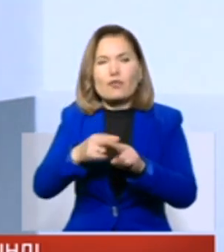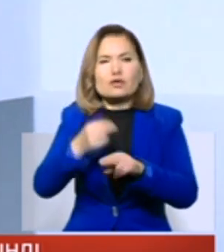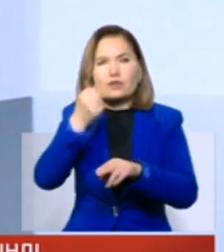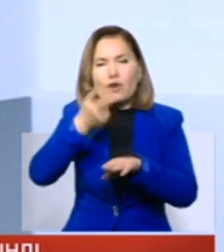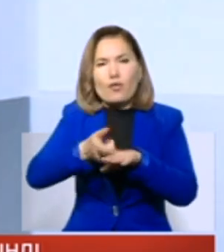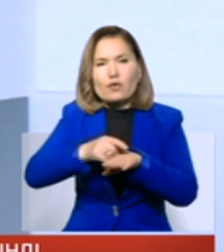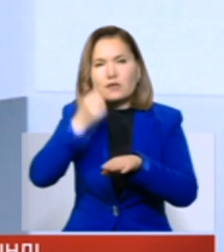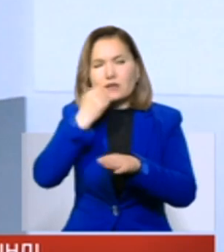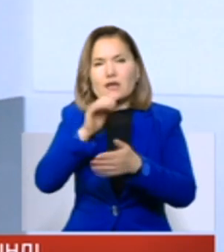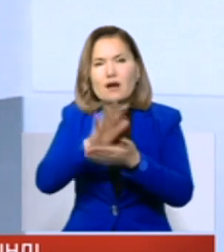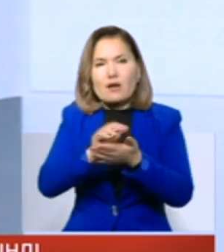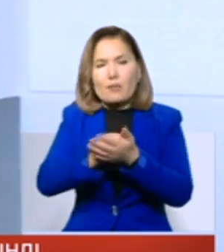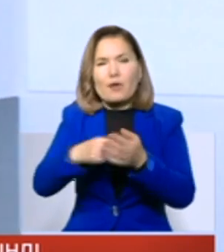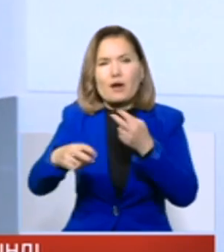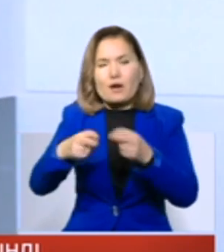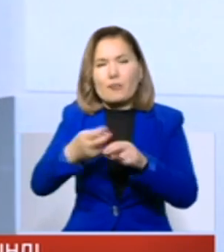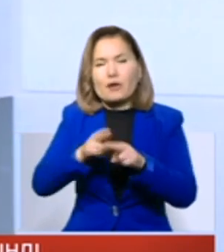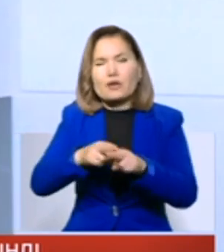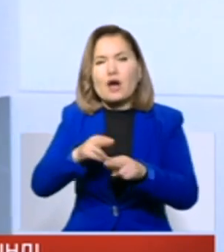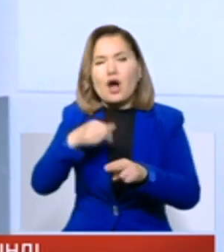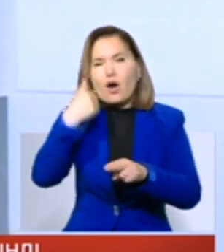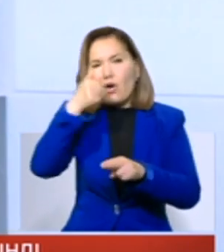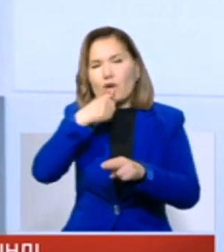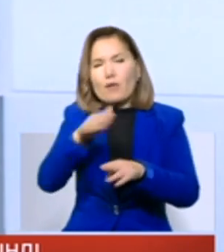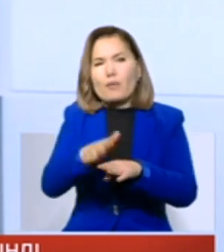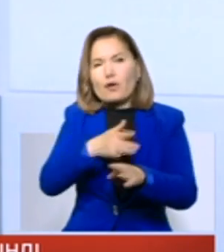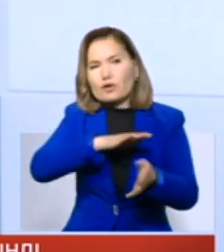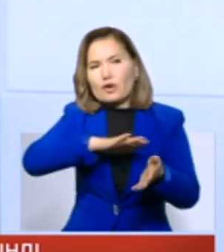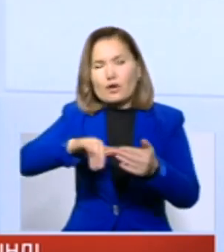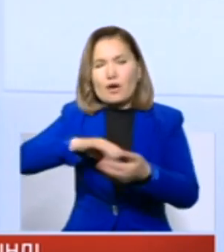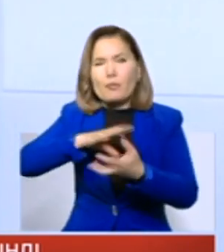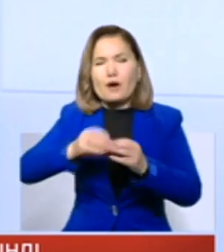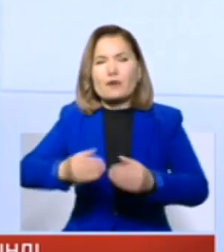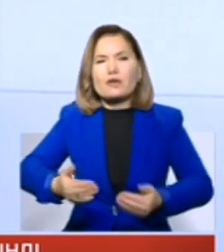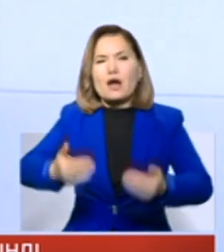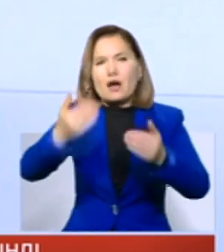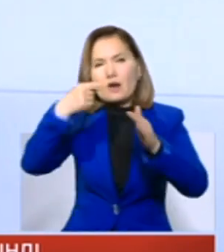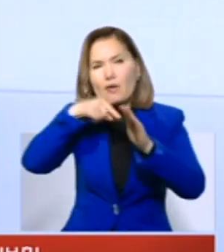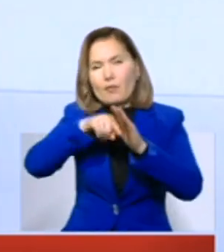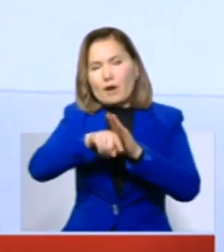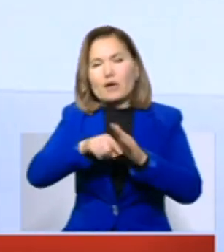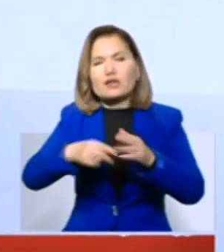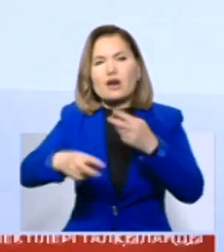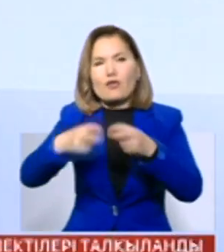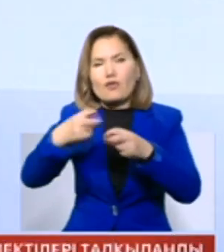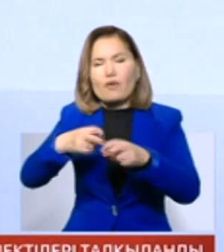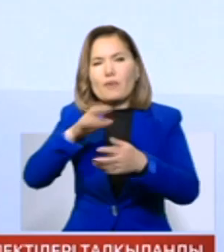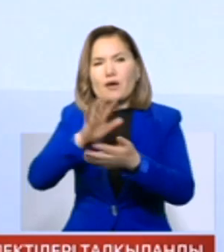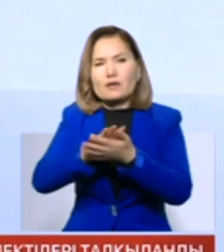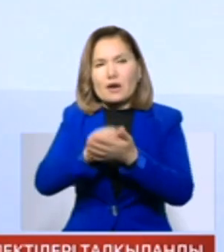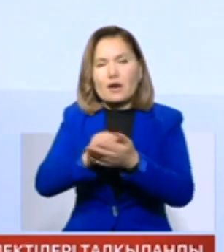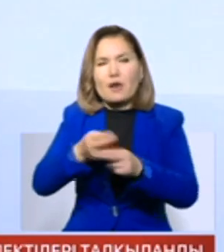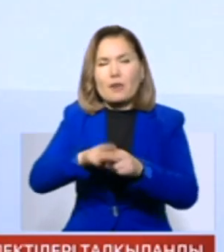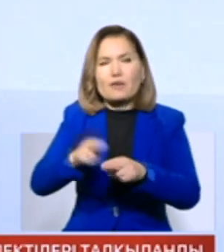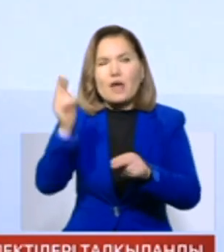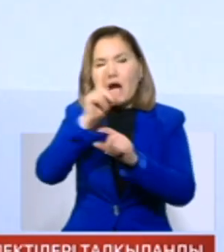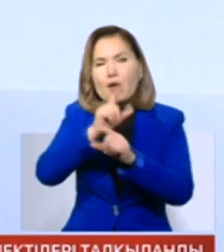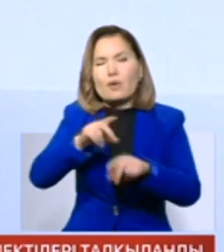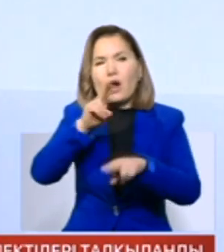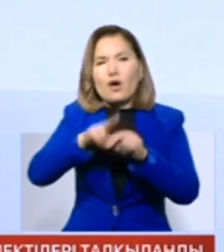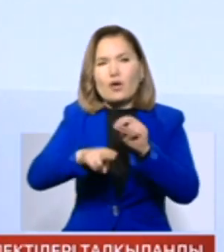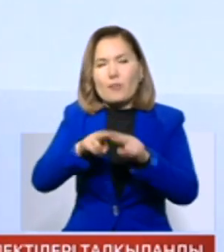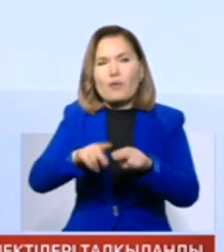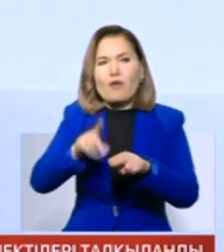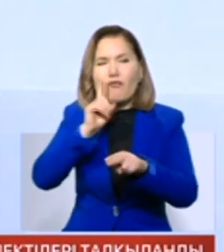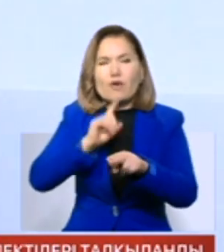көмегімен ғана тұр. Оған да біраз жыл өткендіктен қабырғасы қақырап, іргетасы сөгілген. Ал жаңа мектеп құрылысы біраз уақыттан бері